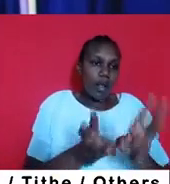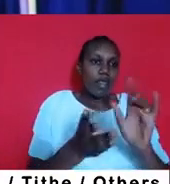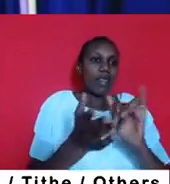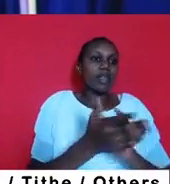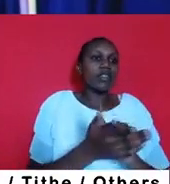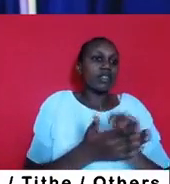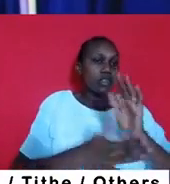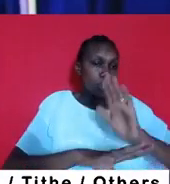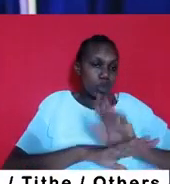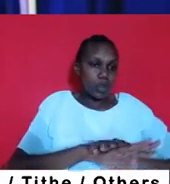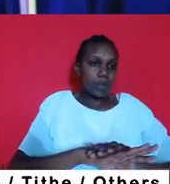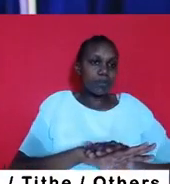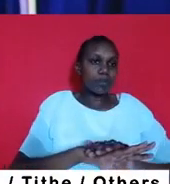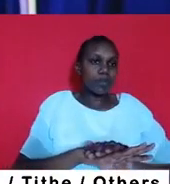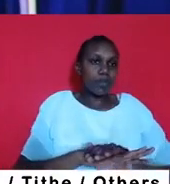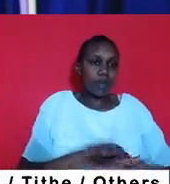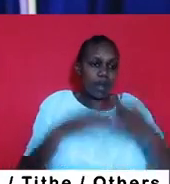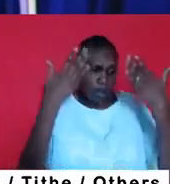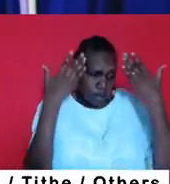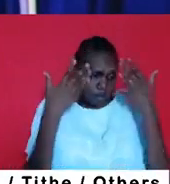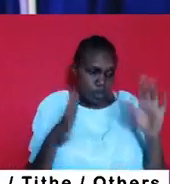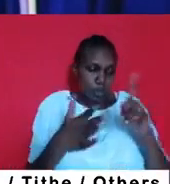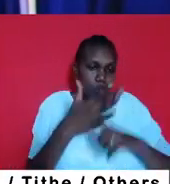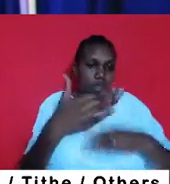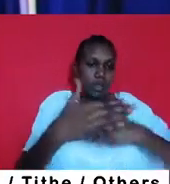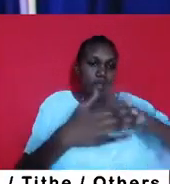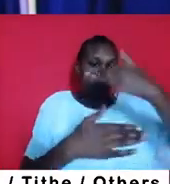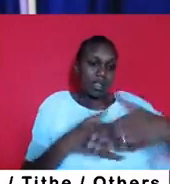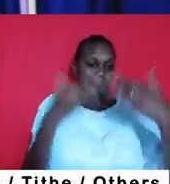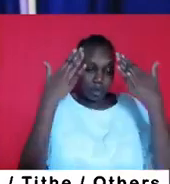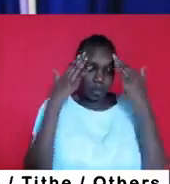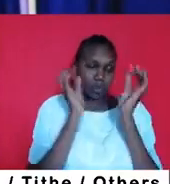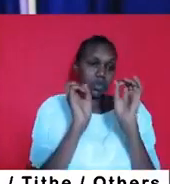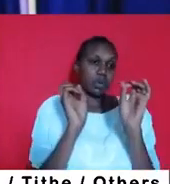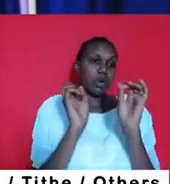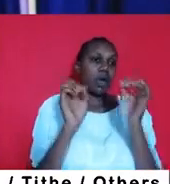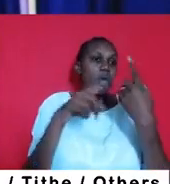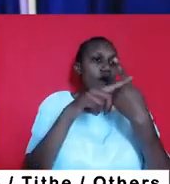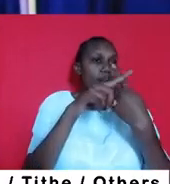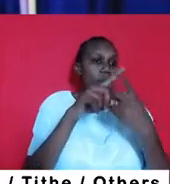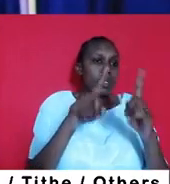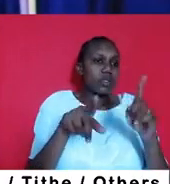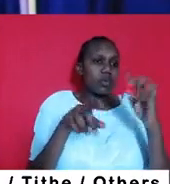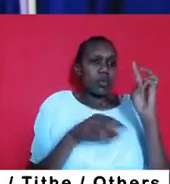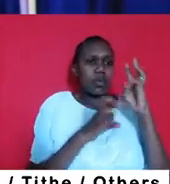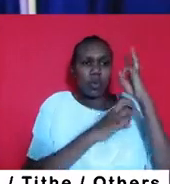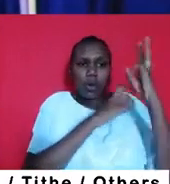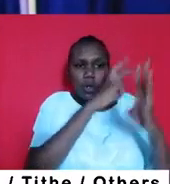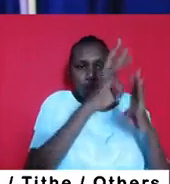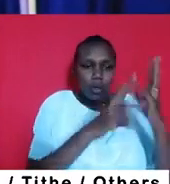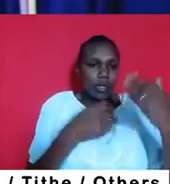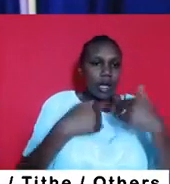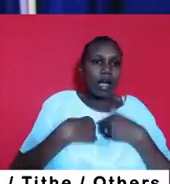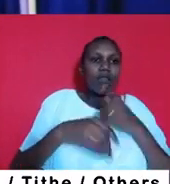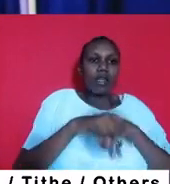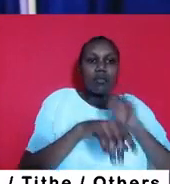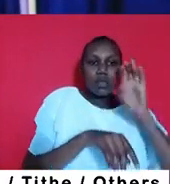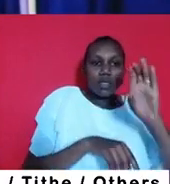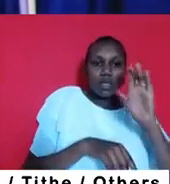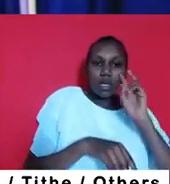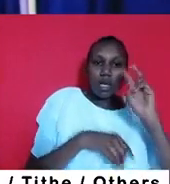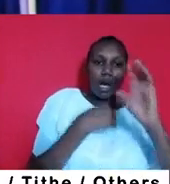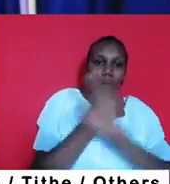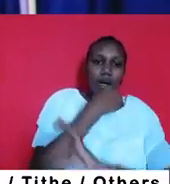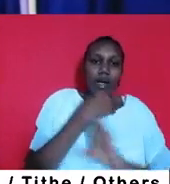unafaa. Hatujui yaliyo mbele. Na tunathiki kuu vile tunaona nchi yetu